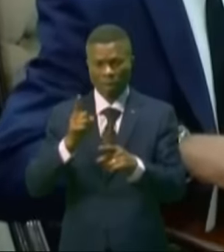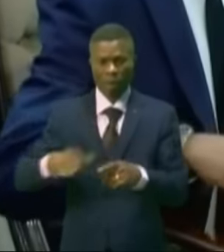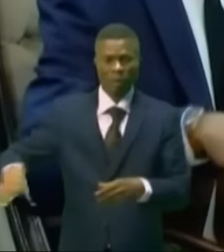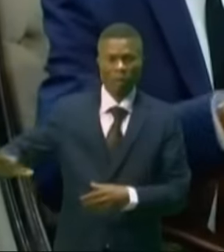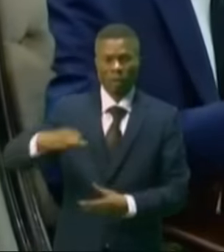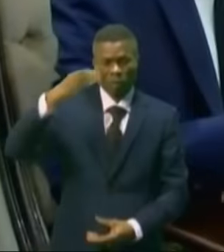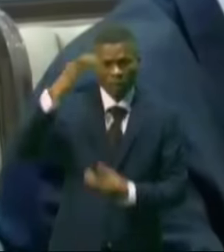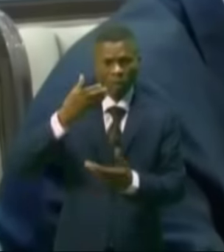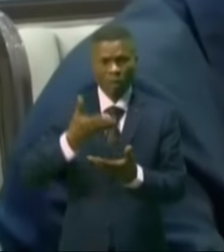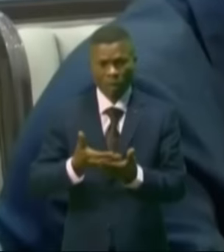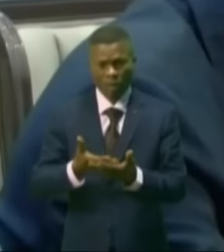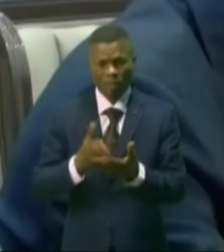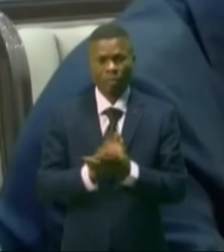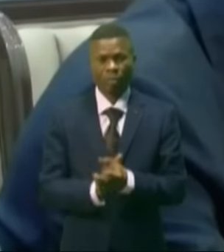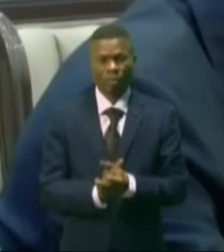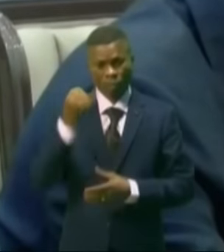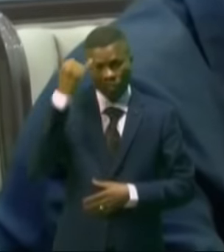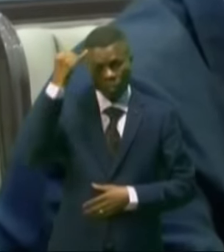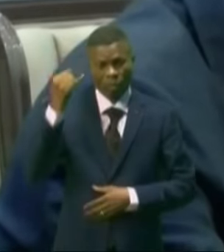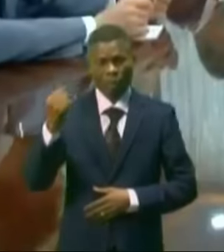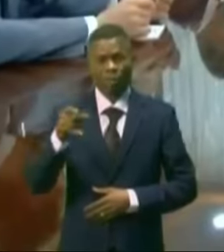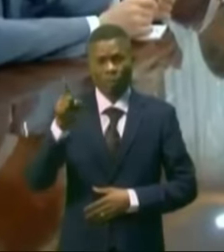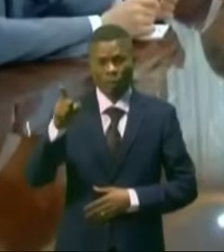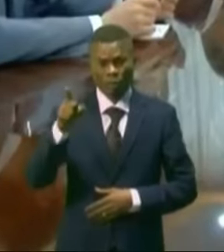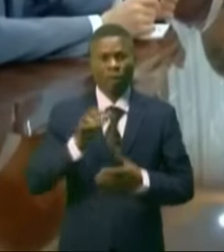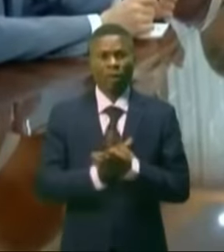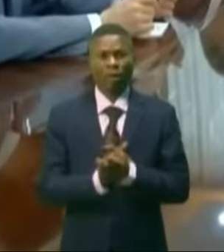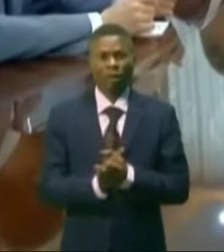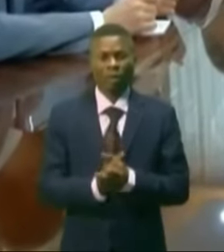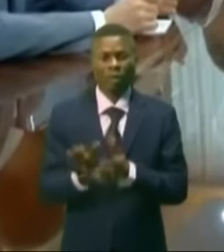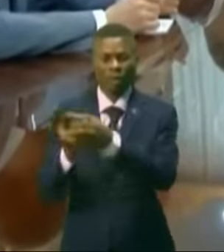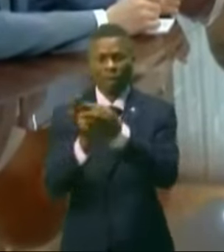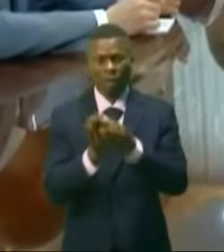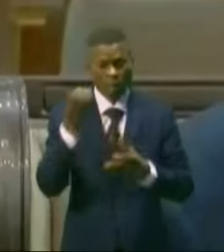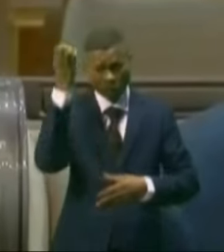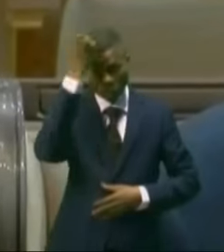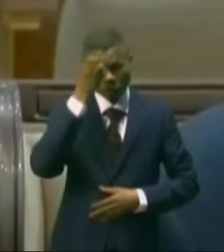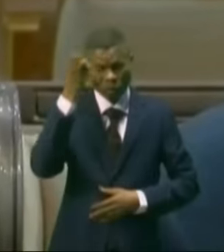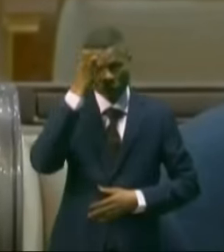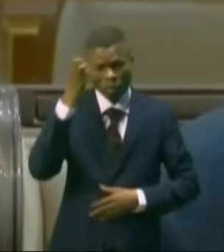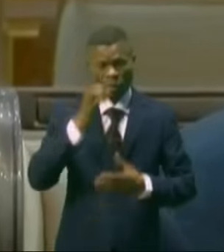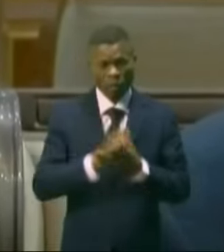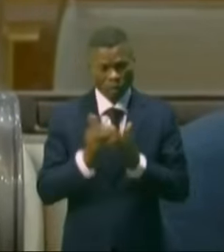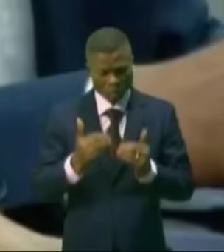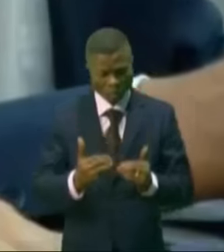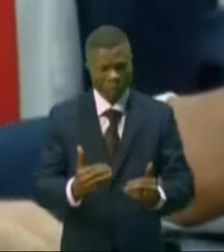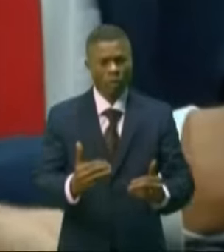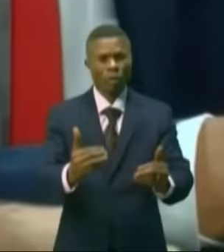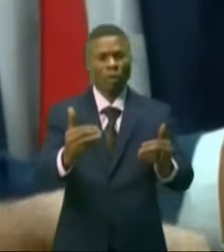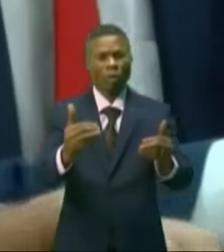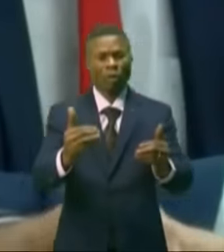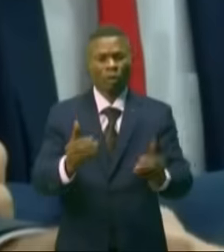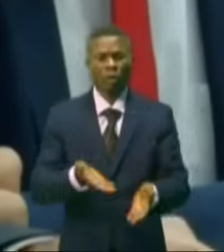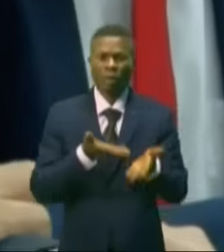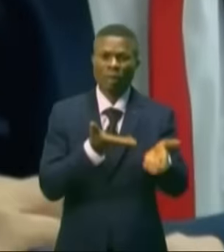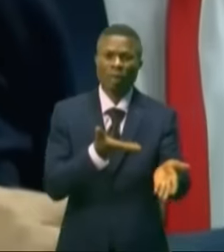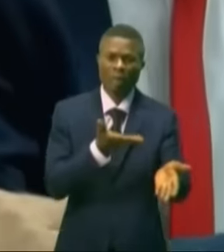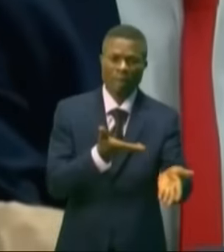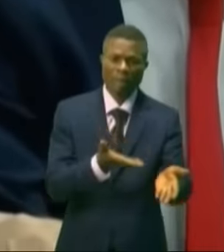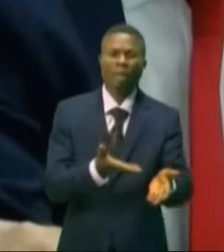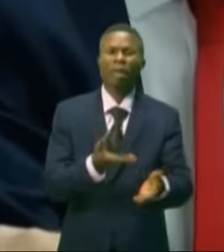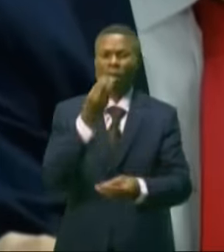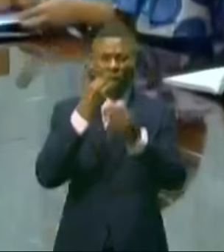corollaires. Selon Janèse Lenarchich, l'Union européenne va continuer à fournir l'aide humanitaire